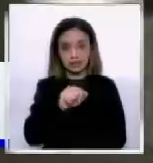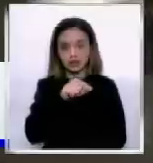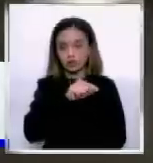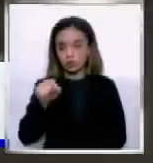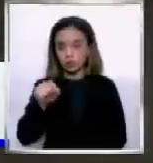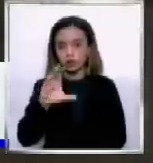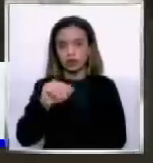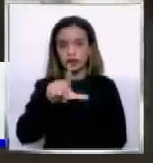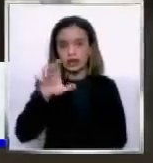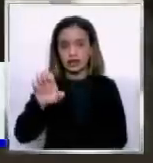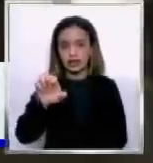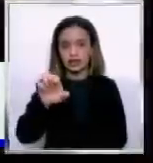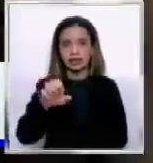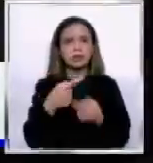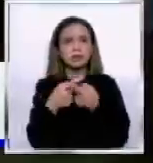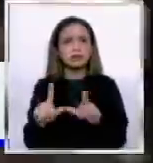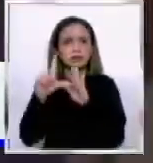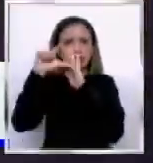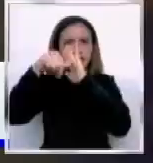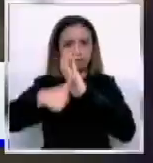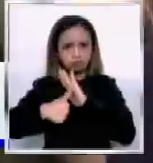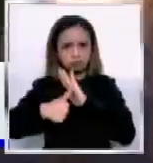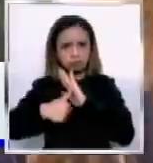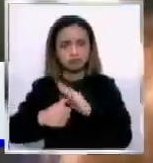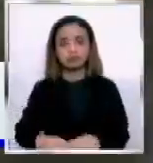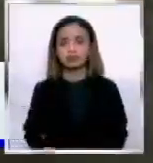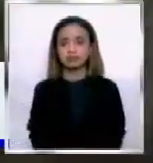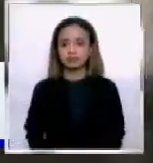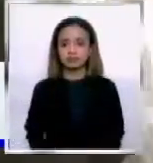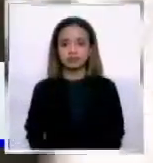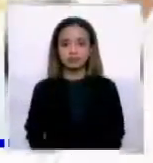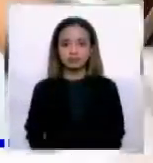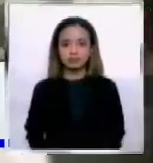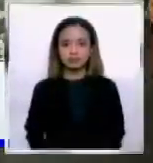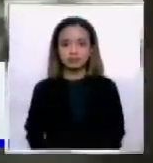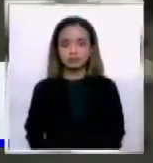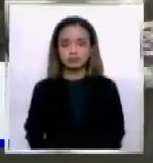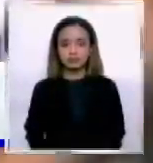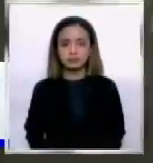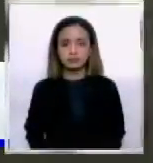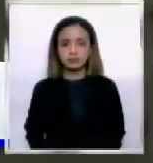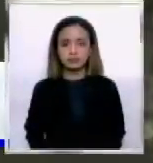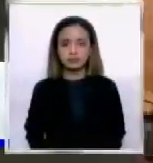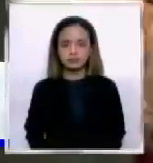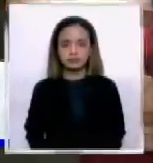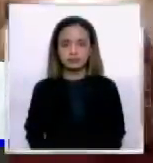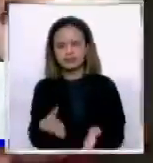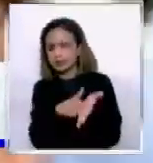Villalobos. Pero maya-maya, Tabi. Lahat kayo,